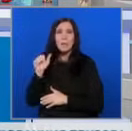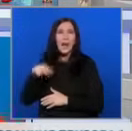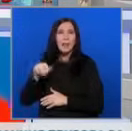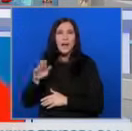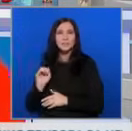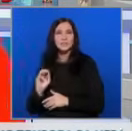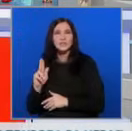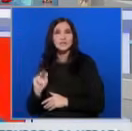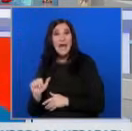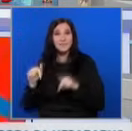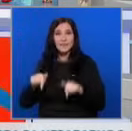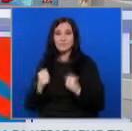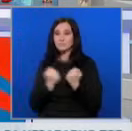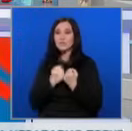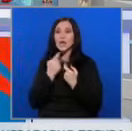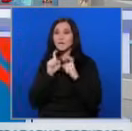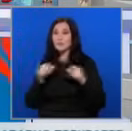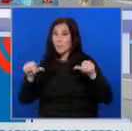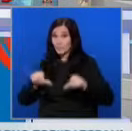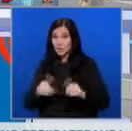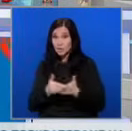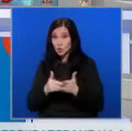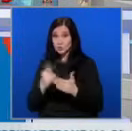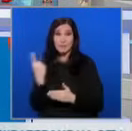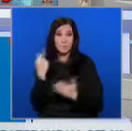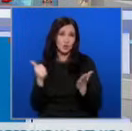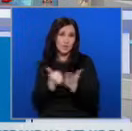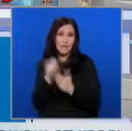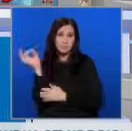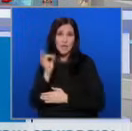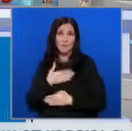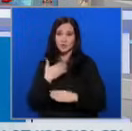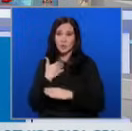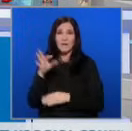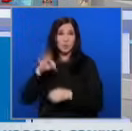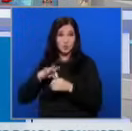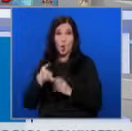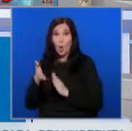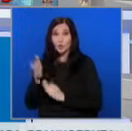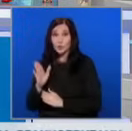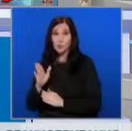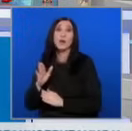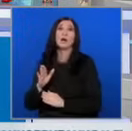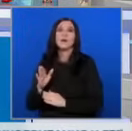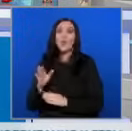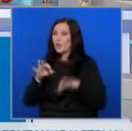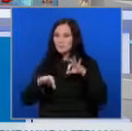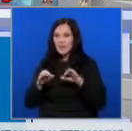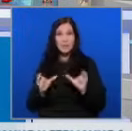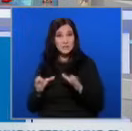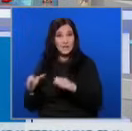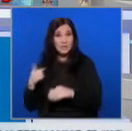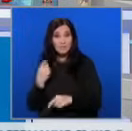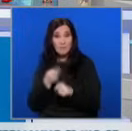днес. Местният референдум обаче се провали, защото едва 16% от имащите право на глас отидоха до избирателните секции, което